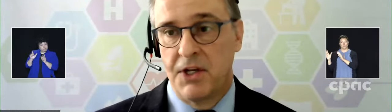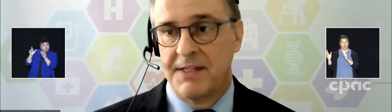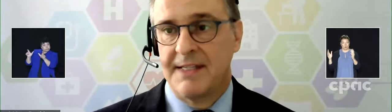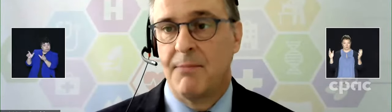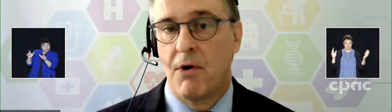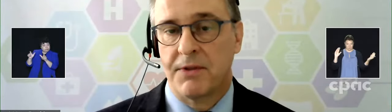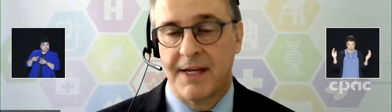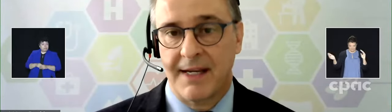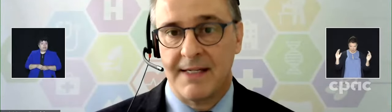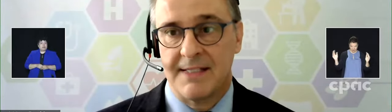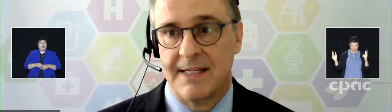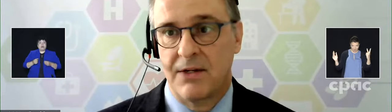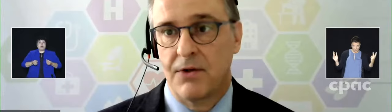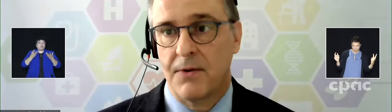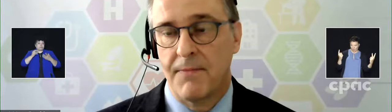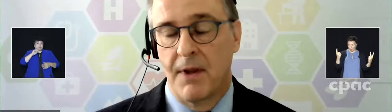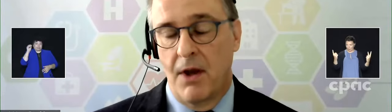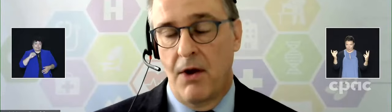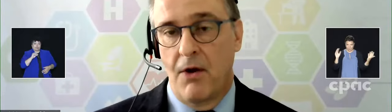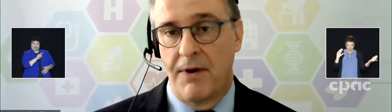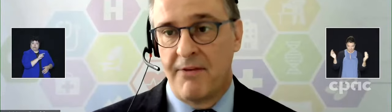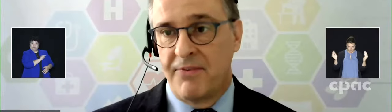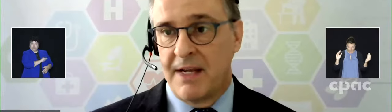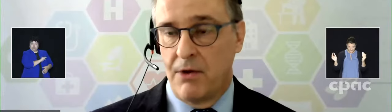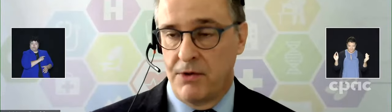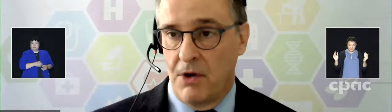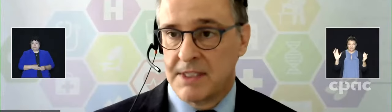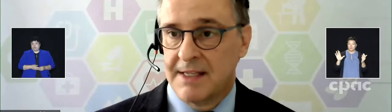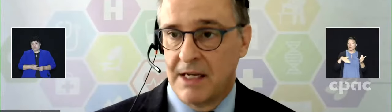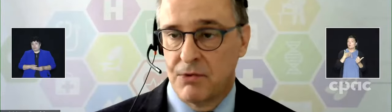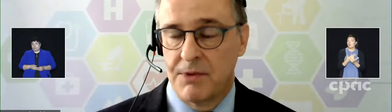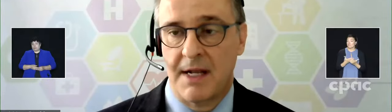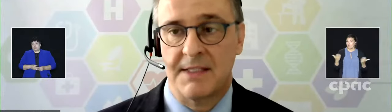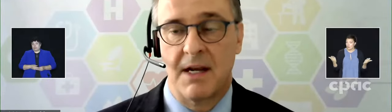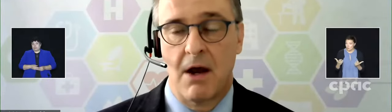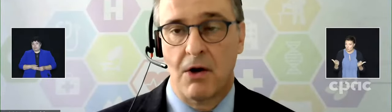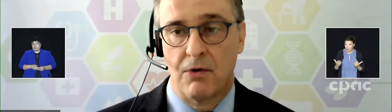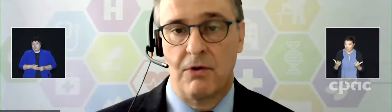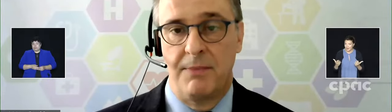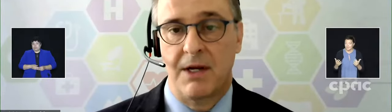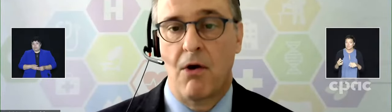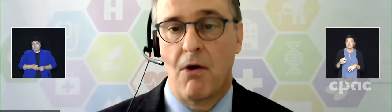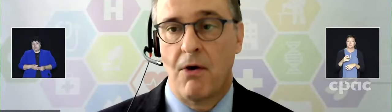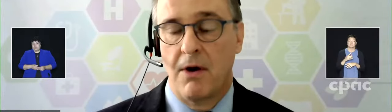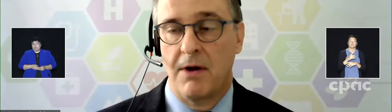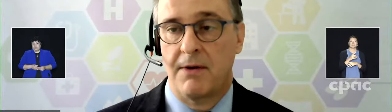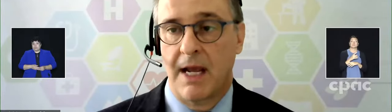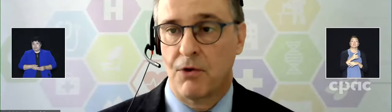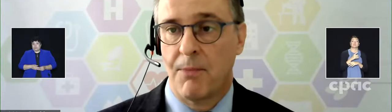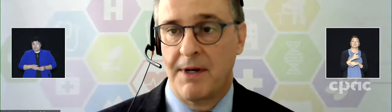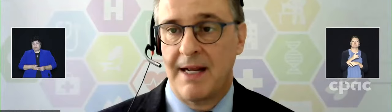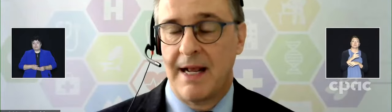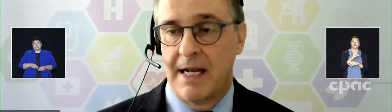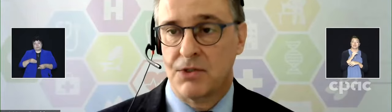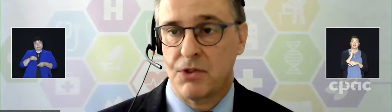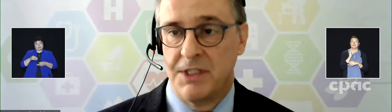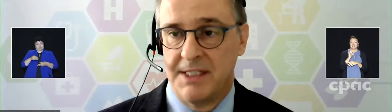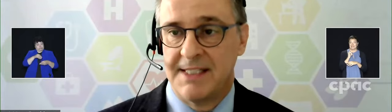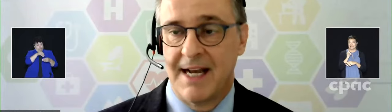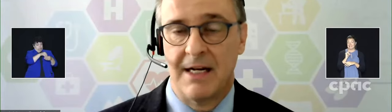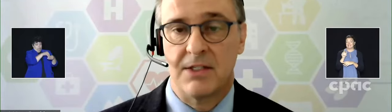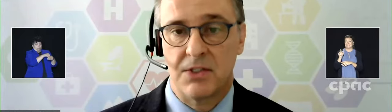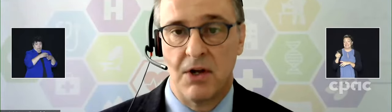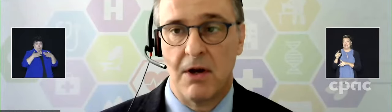démontré, c'est qu'on avait un certain taux d'anticorps contre l'Omicron quand on prenait la souche initiale